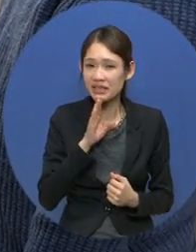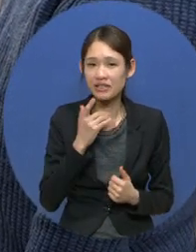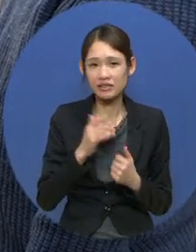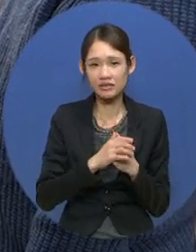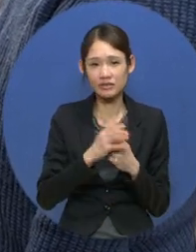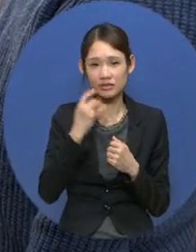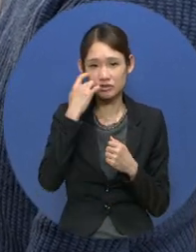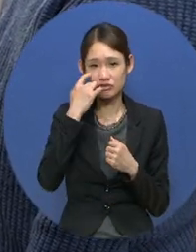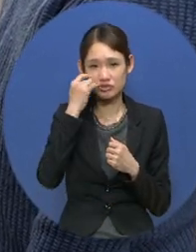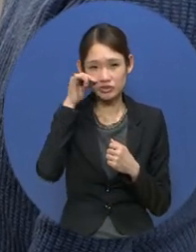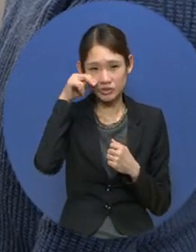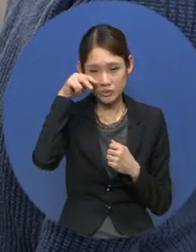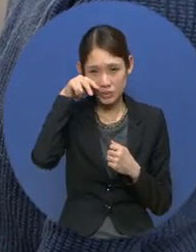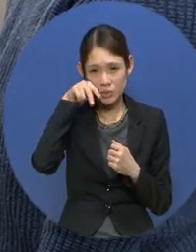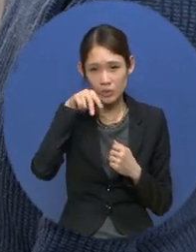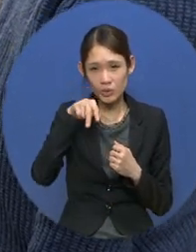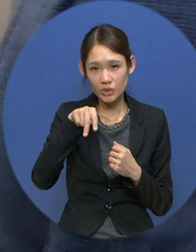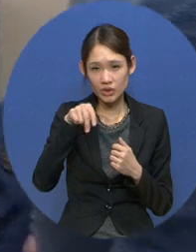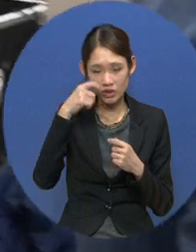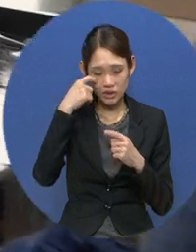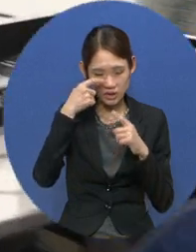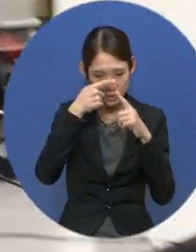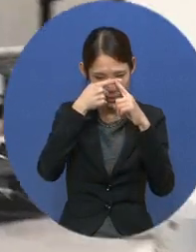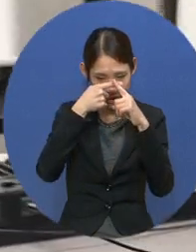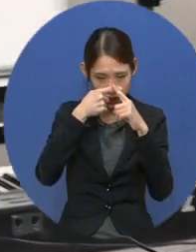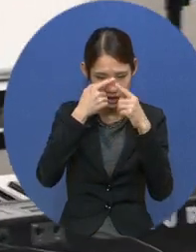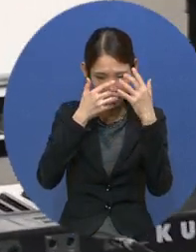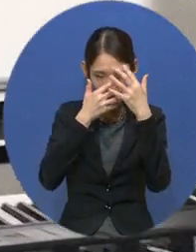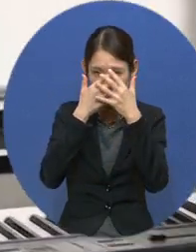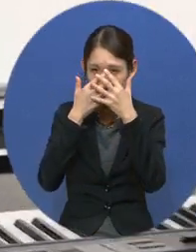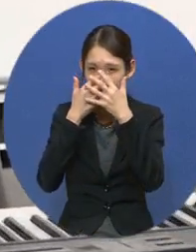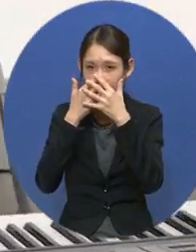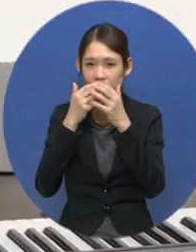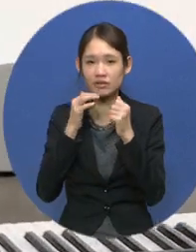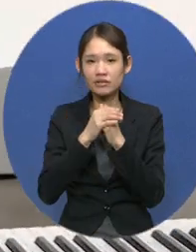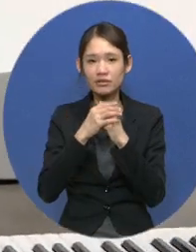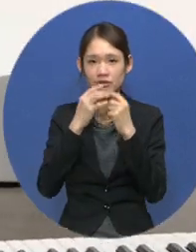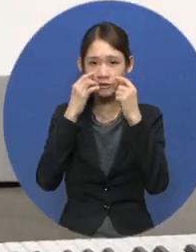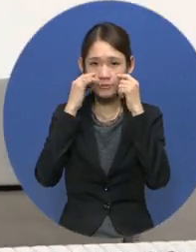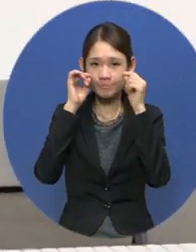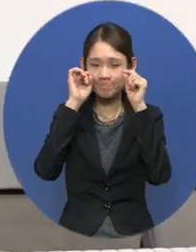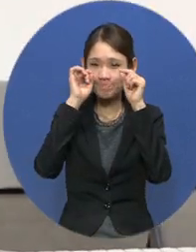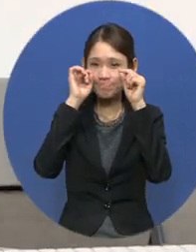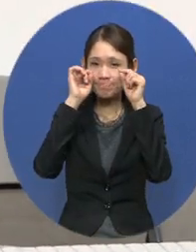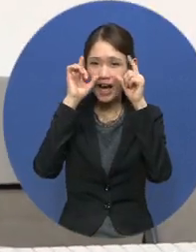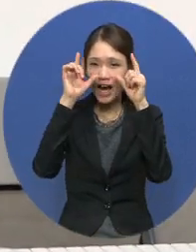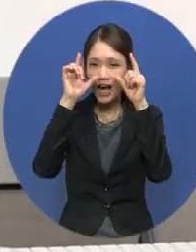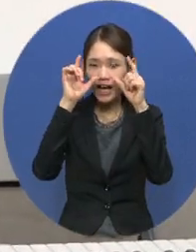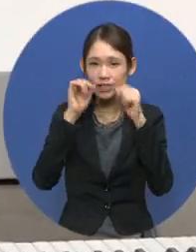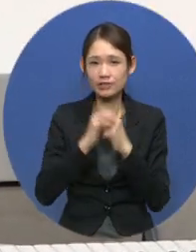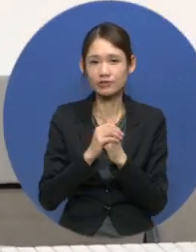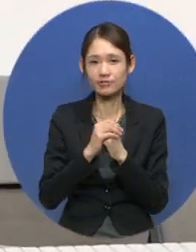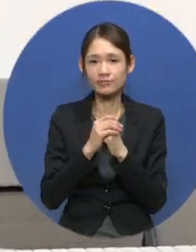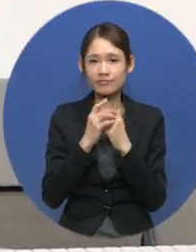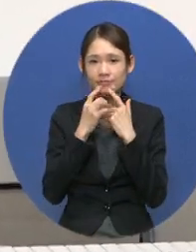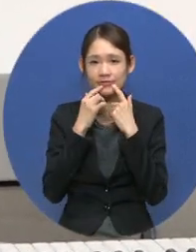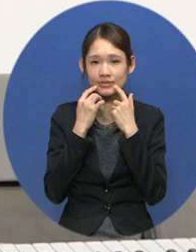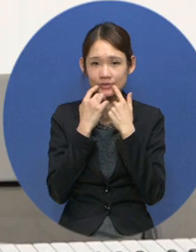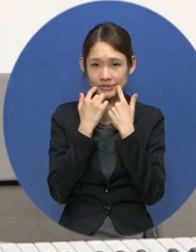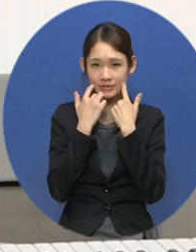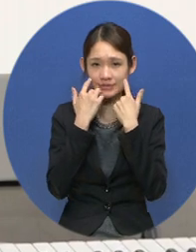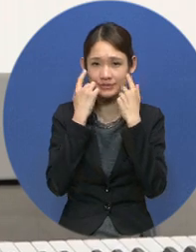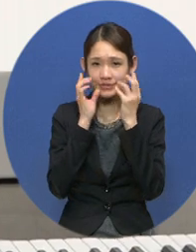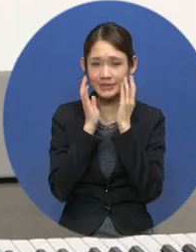희강이 눈이 자꾸 이렇게 자꾸 초점이 없어져. 눈을 크게 뜨고 소리가 이렇게